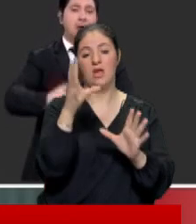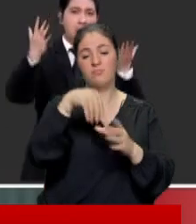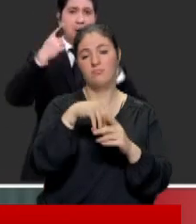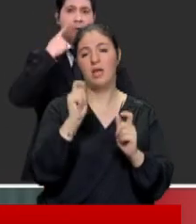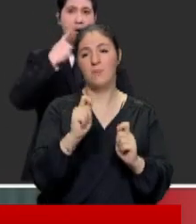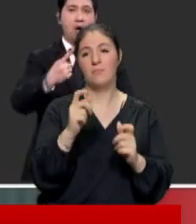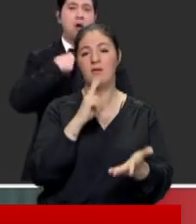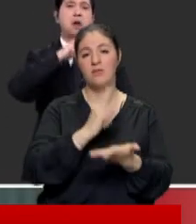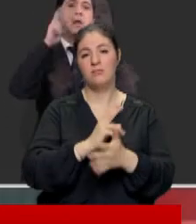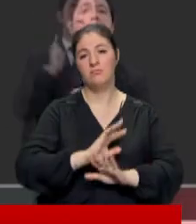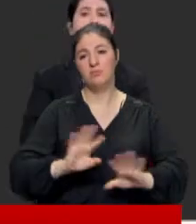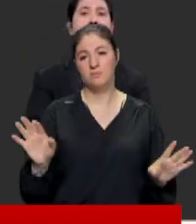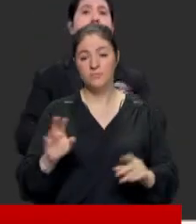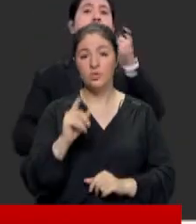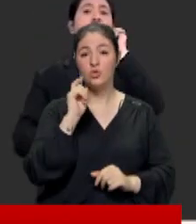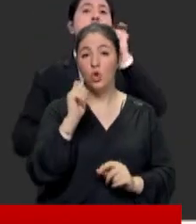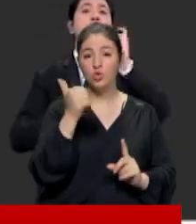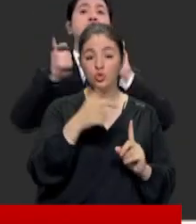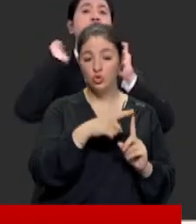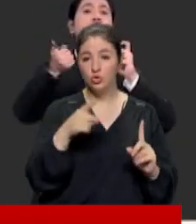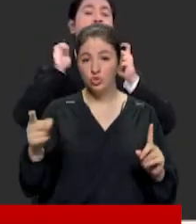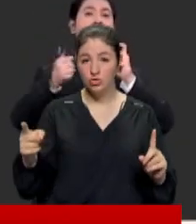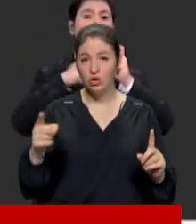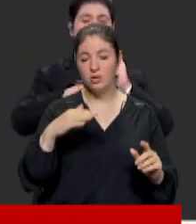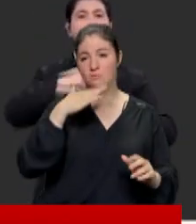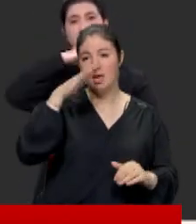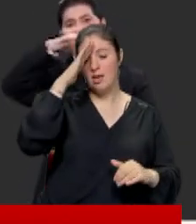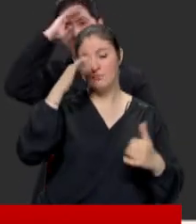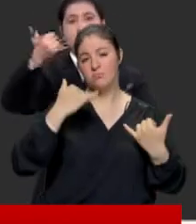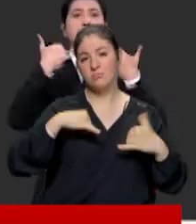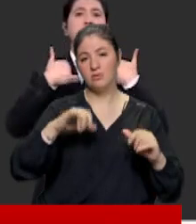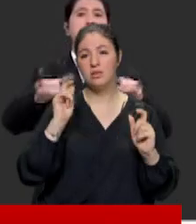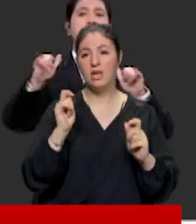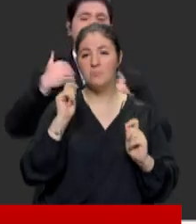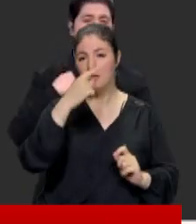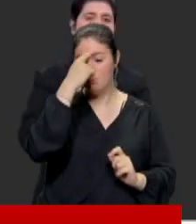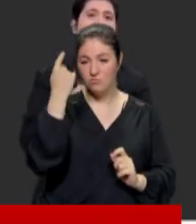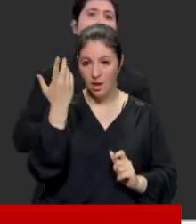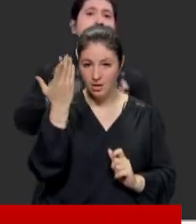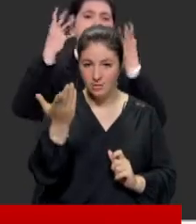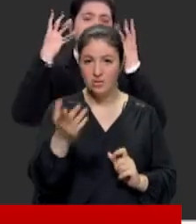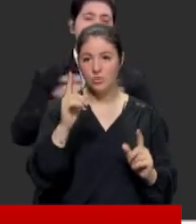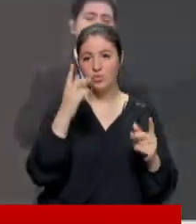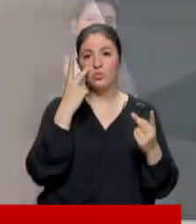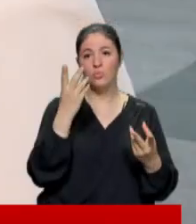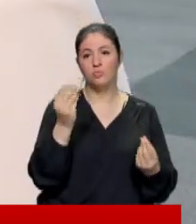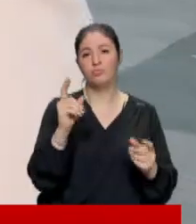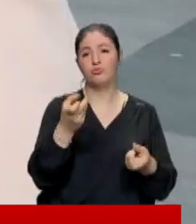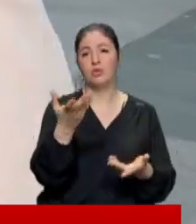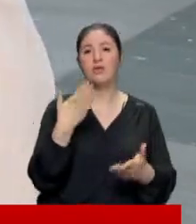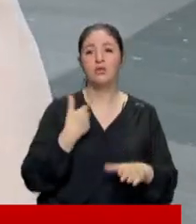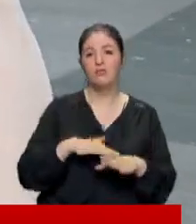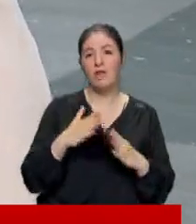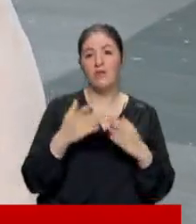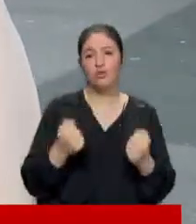almayı kararlaştırdık. 9 gün bayram tatili yapma imkanı bulacaktır. Ne yapacağız?